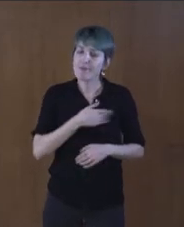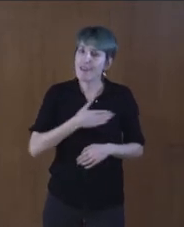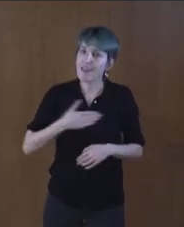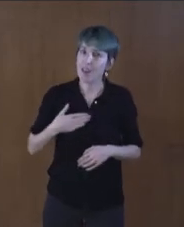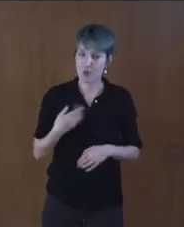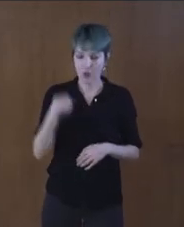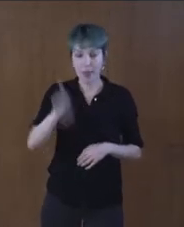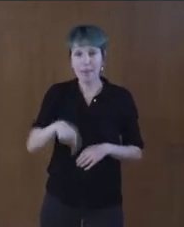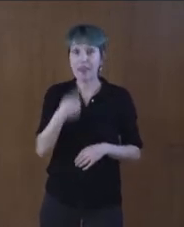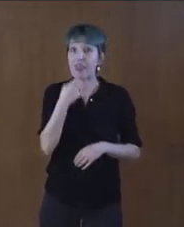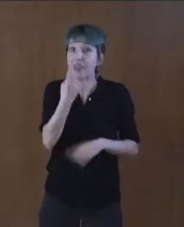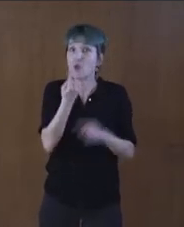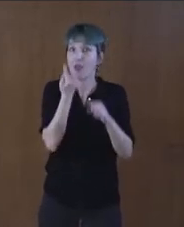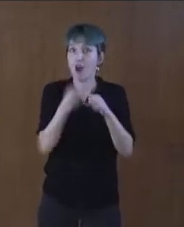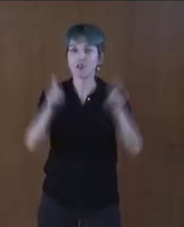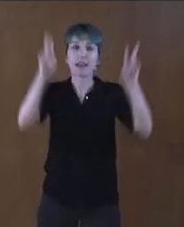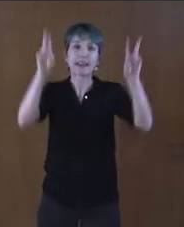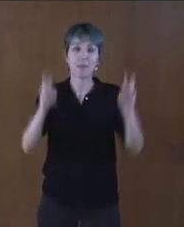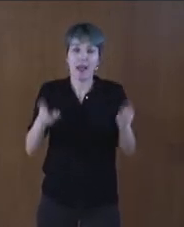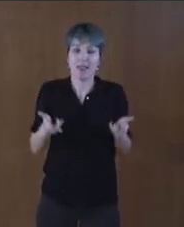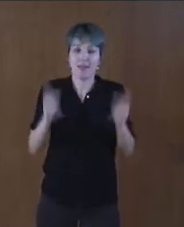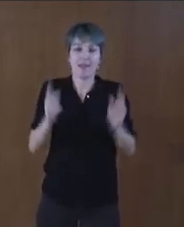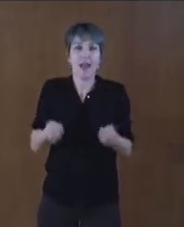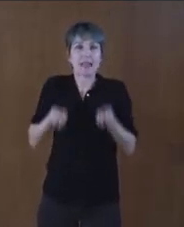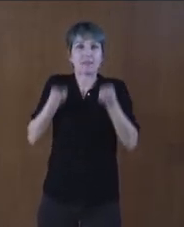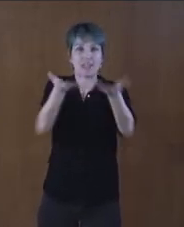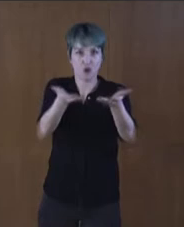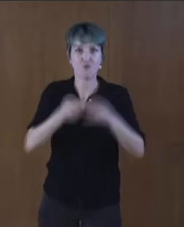voldria dir alguna cosa sobre la llibertat d'expressió.